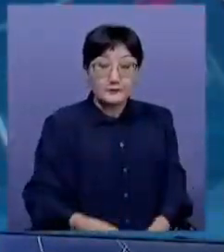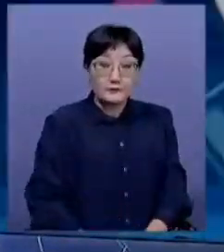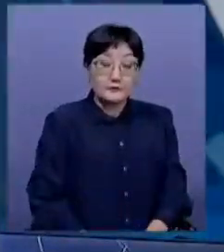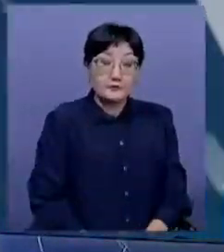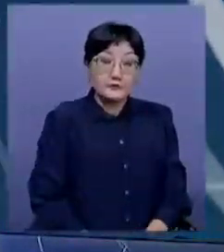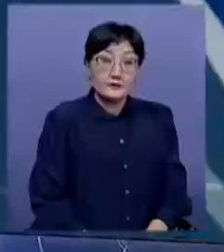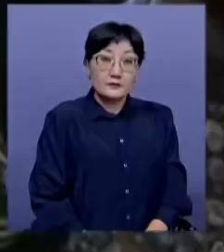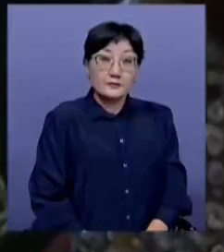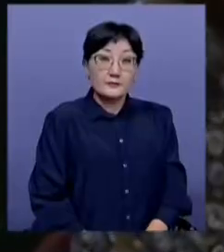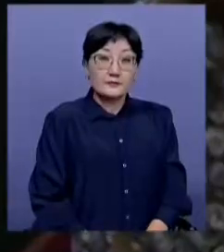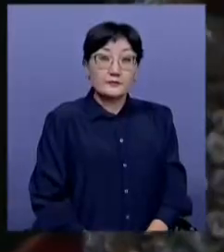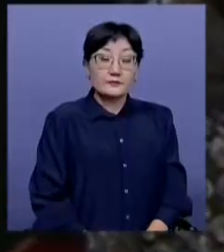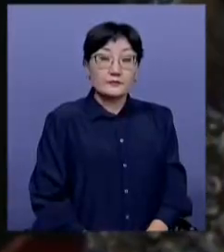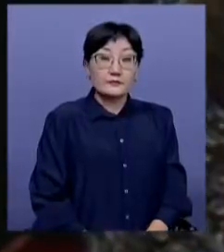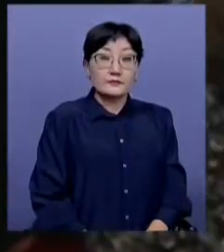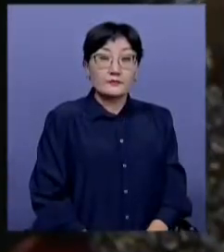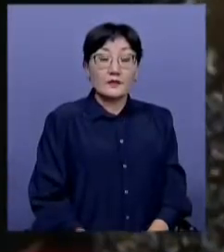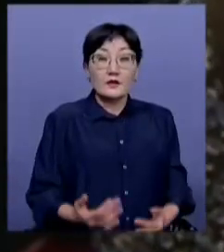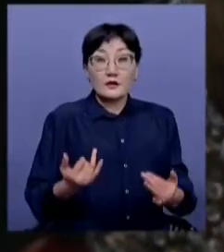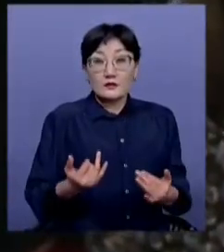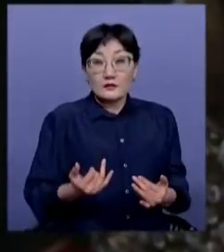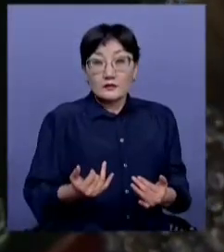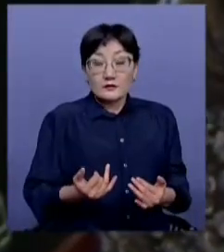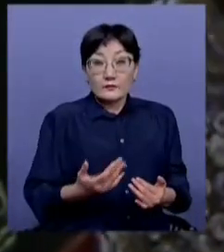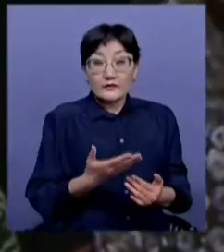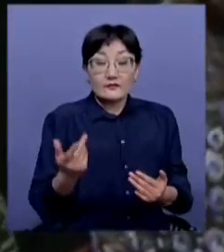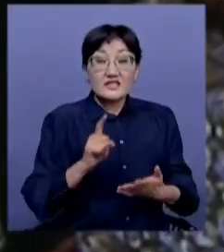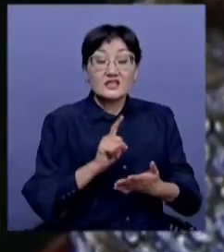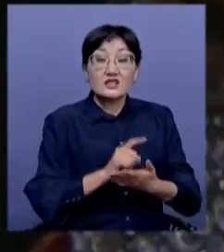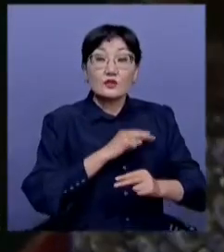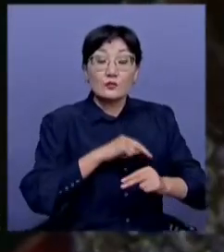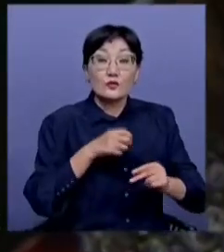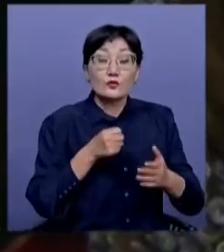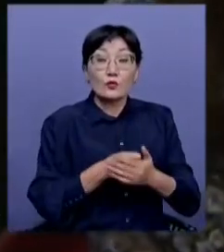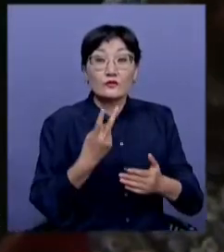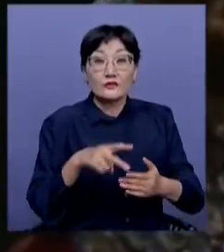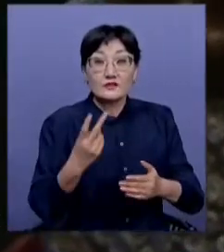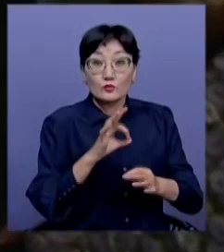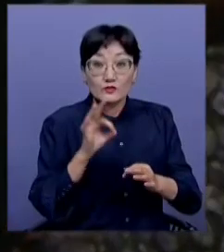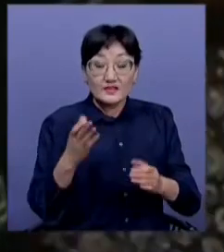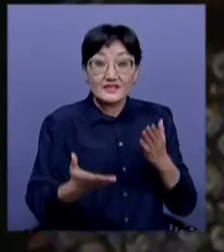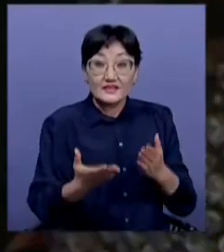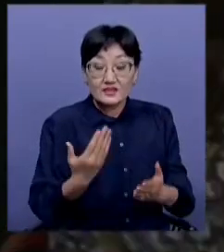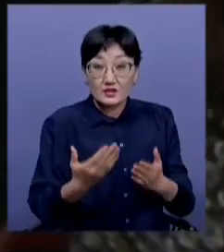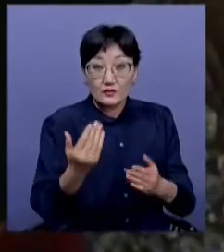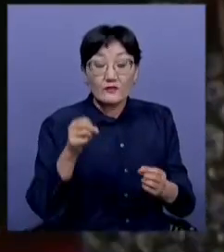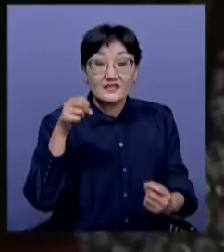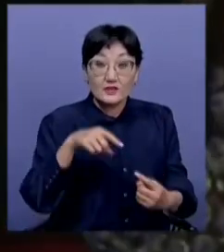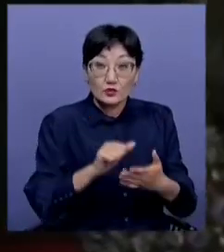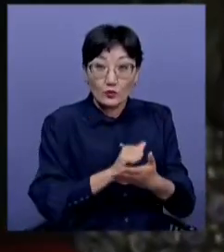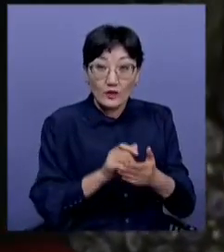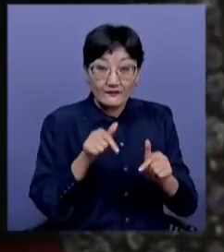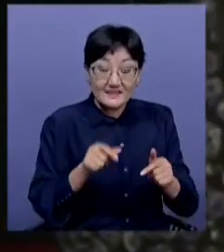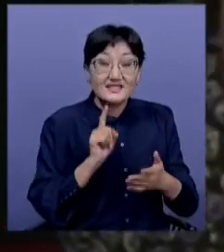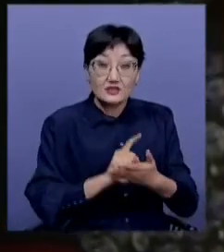берсін. Есть постановление санитарного врача, вы должны работать до 22.00. И то, если у вас соответствующие бумаги, что вы здесь